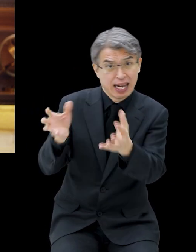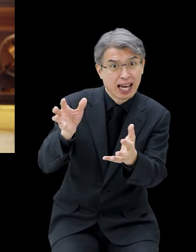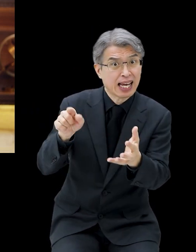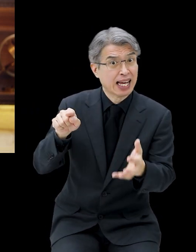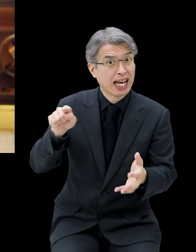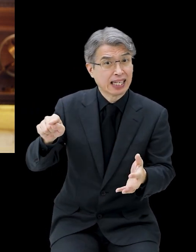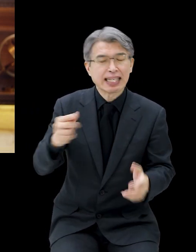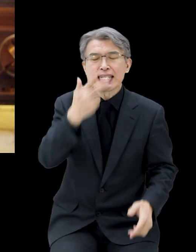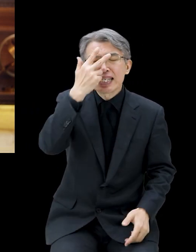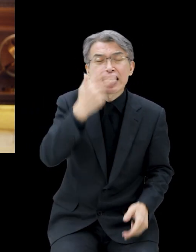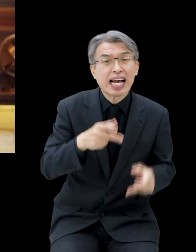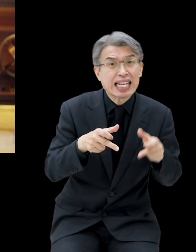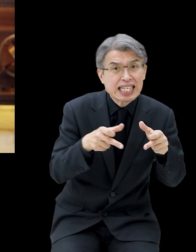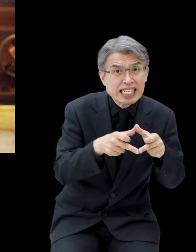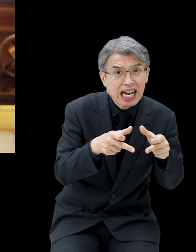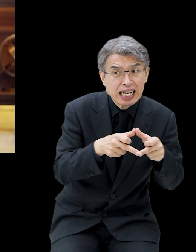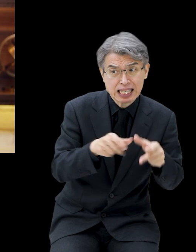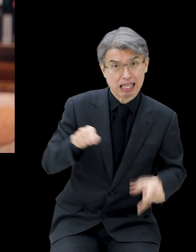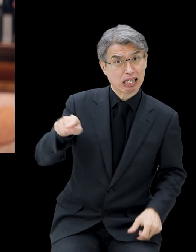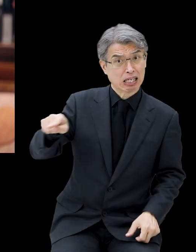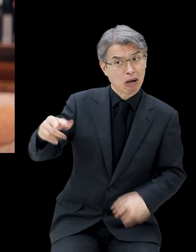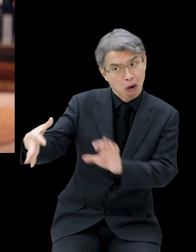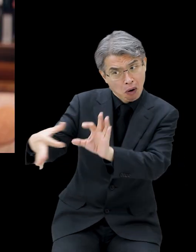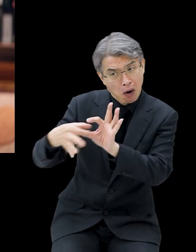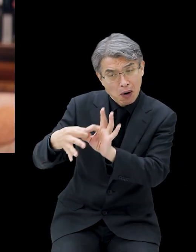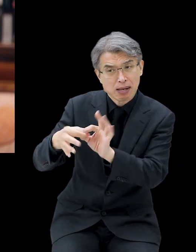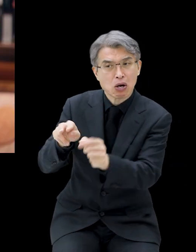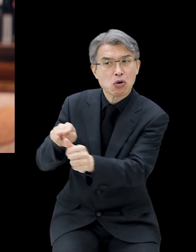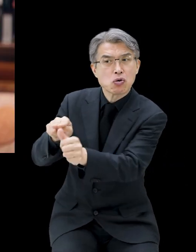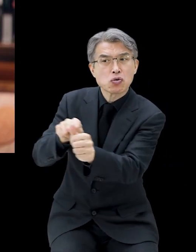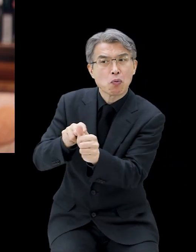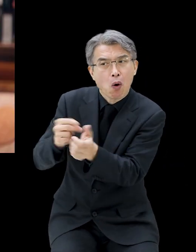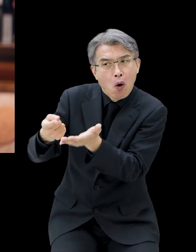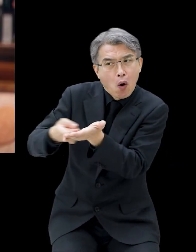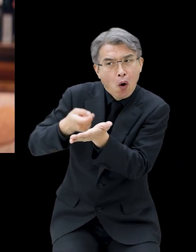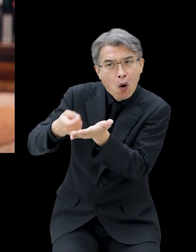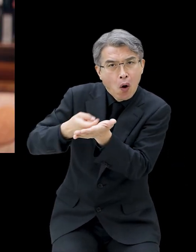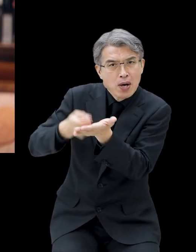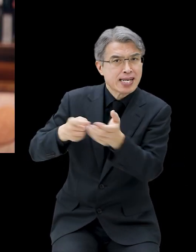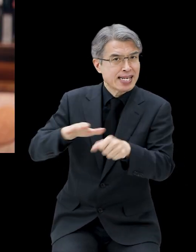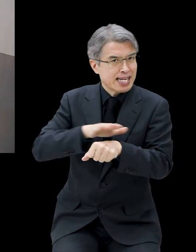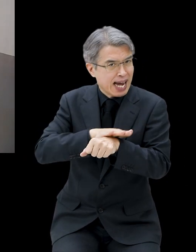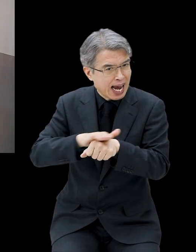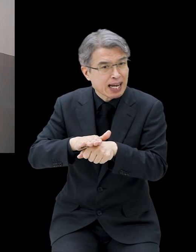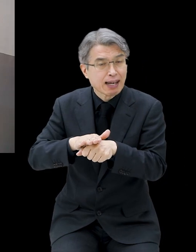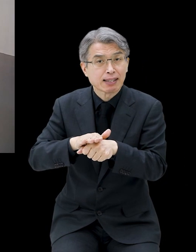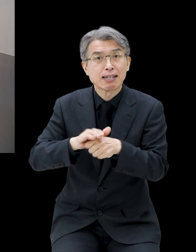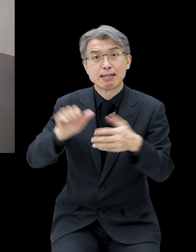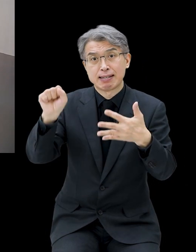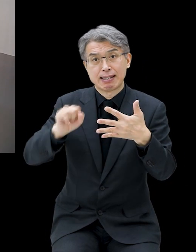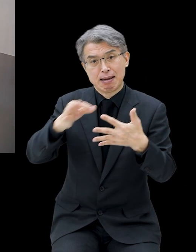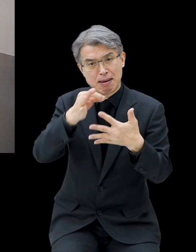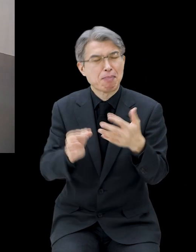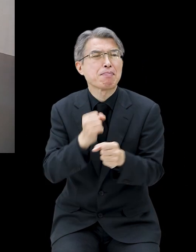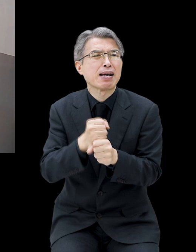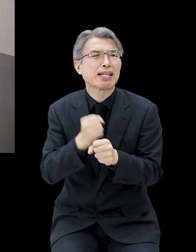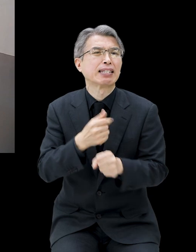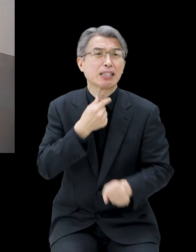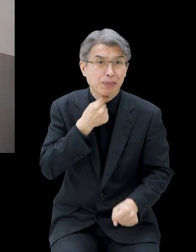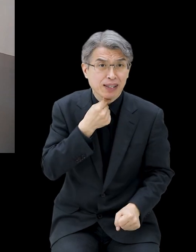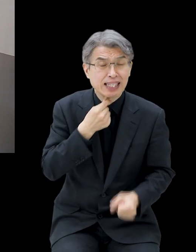생활에 갈수 있고 사용할 수 있는 정보 접근을 할수 있는 그런 일을 하고 싶은데, 특히 이제 키오스크나